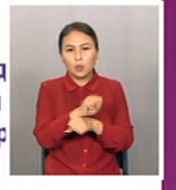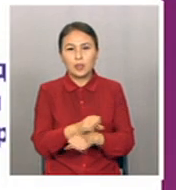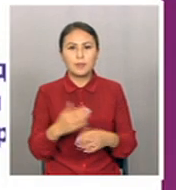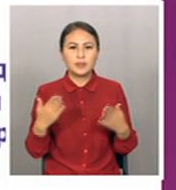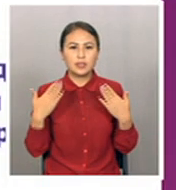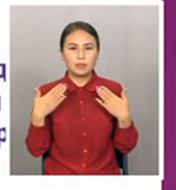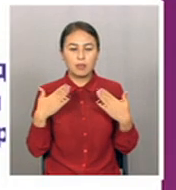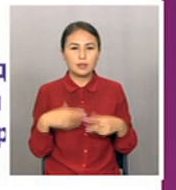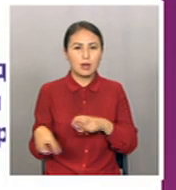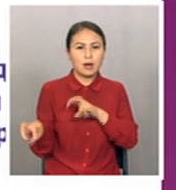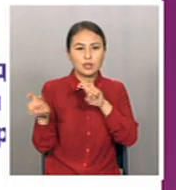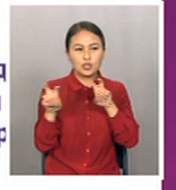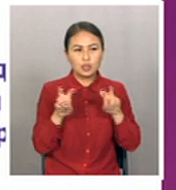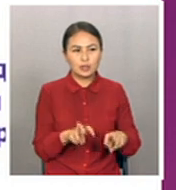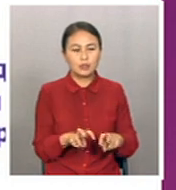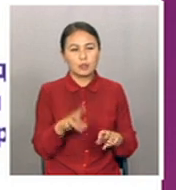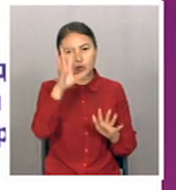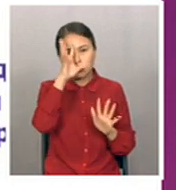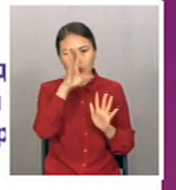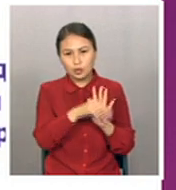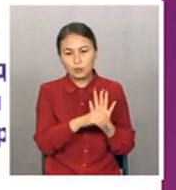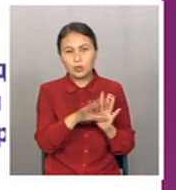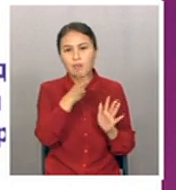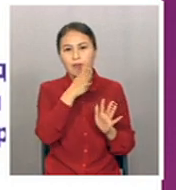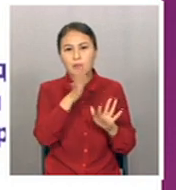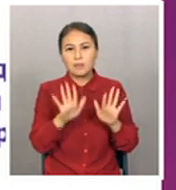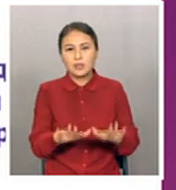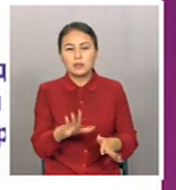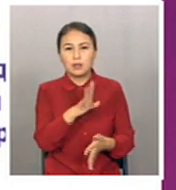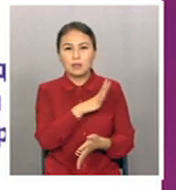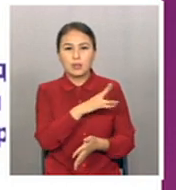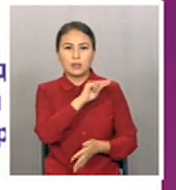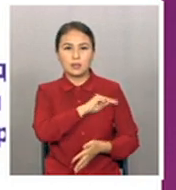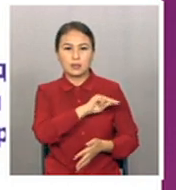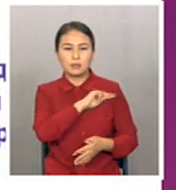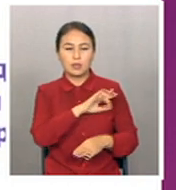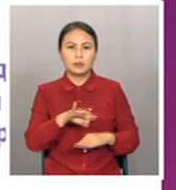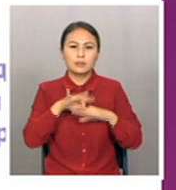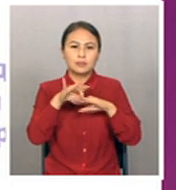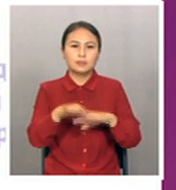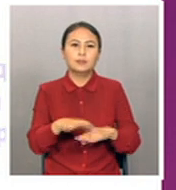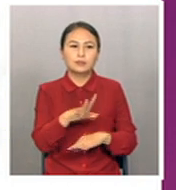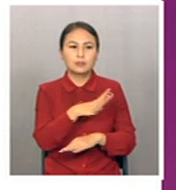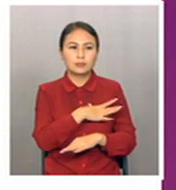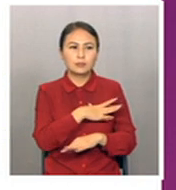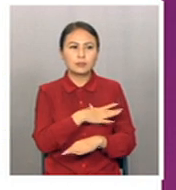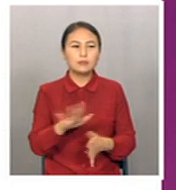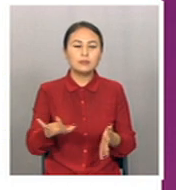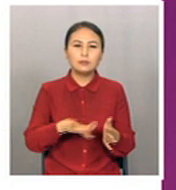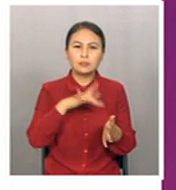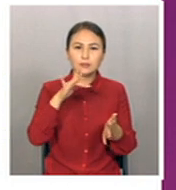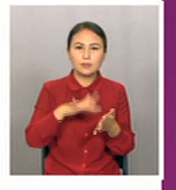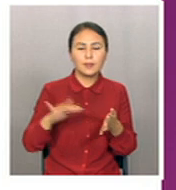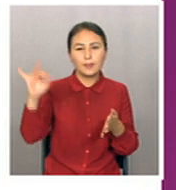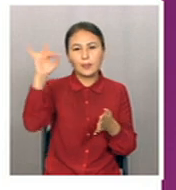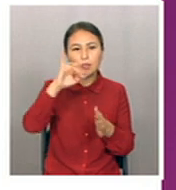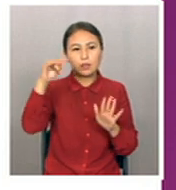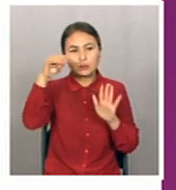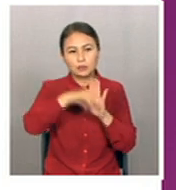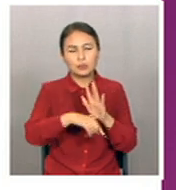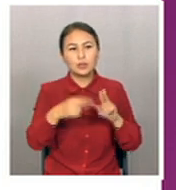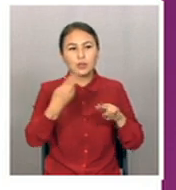ат шалдырып, түнеп шығатын орын ретінде қызмет атқарғандығын айтады. Қаламыздың тарихы тереңде